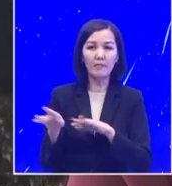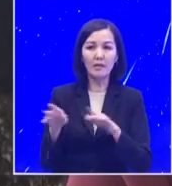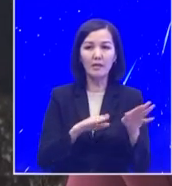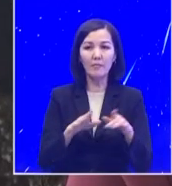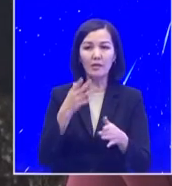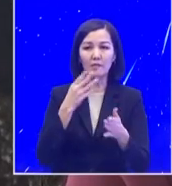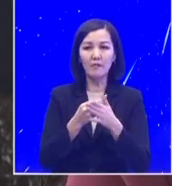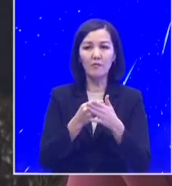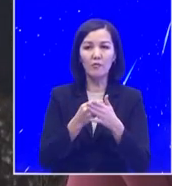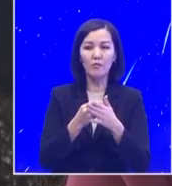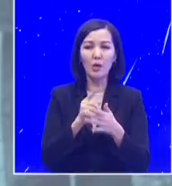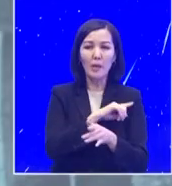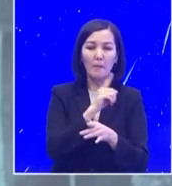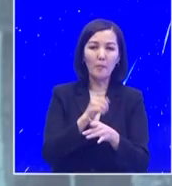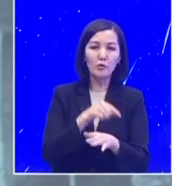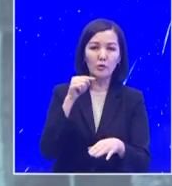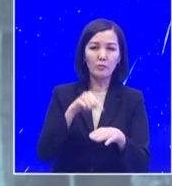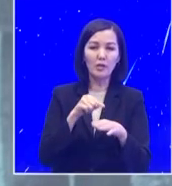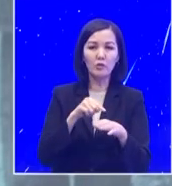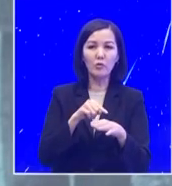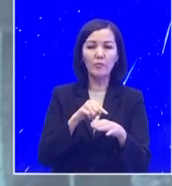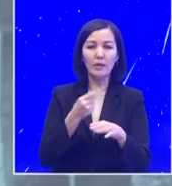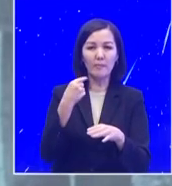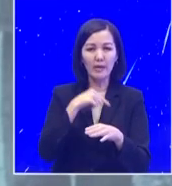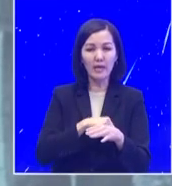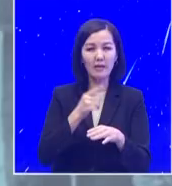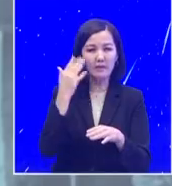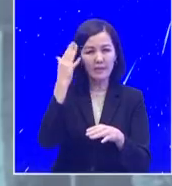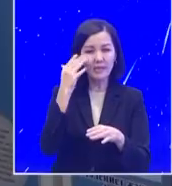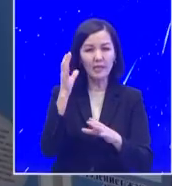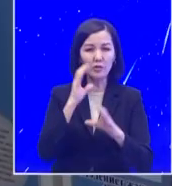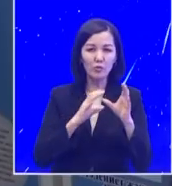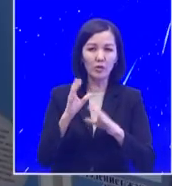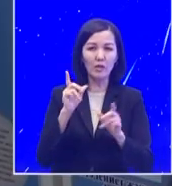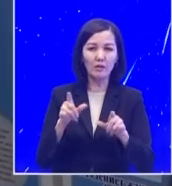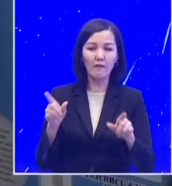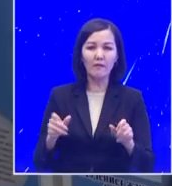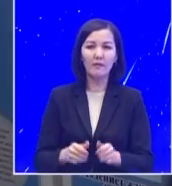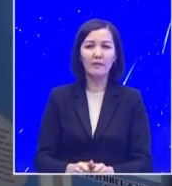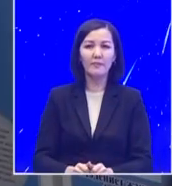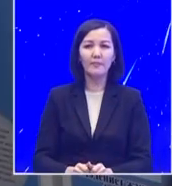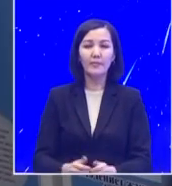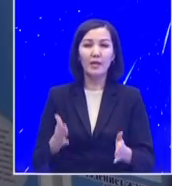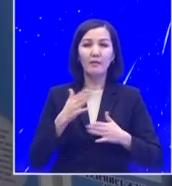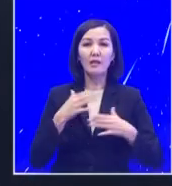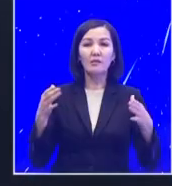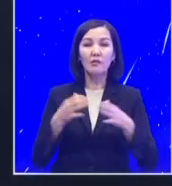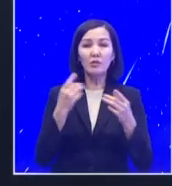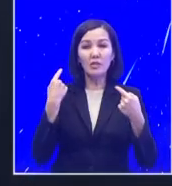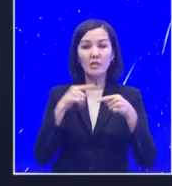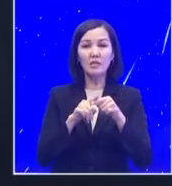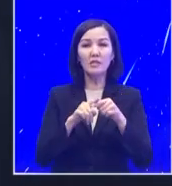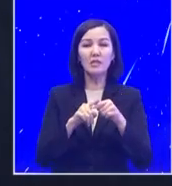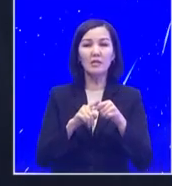послужило своего рода мощным толчком для пробуждения морального сознания студентов. Наш факультет технический в